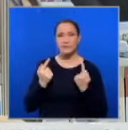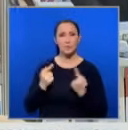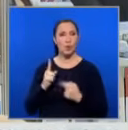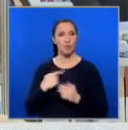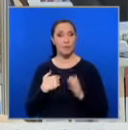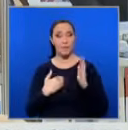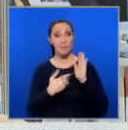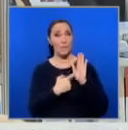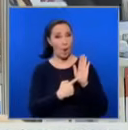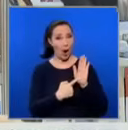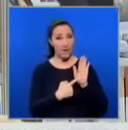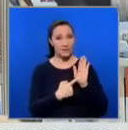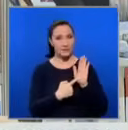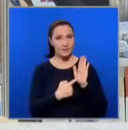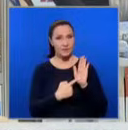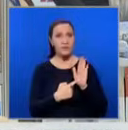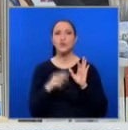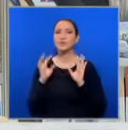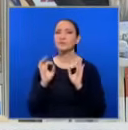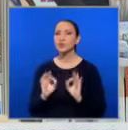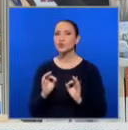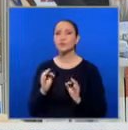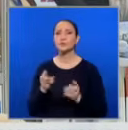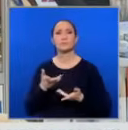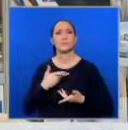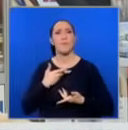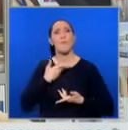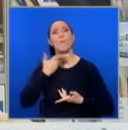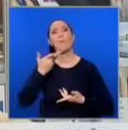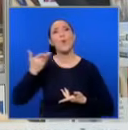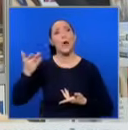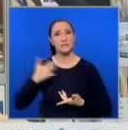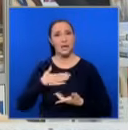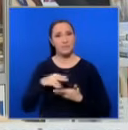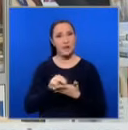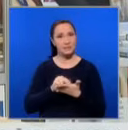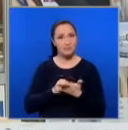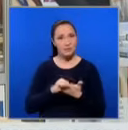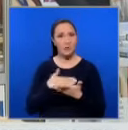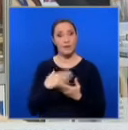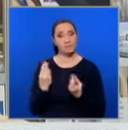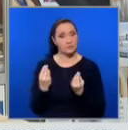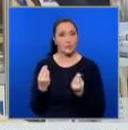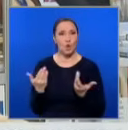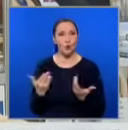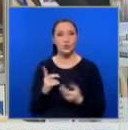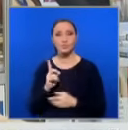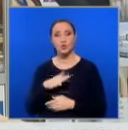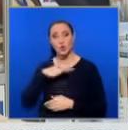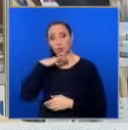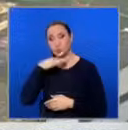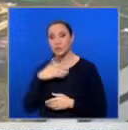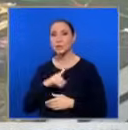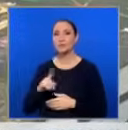ми показа, че всъщност поезията ми има смисъл, има стойност и може да достига